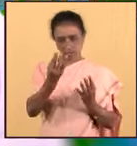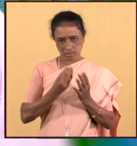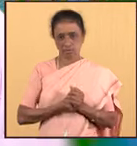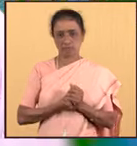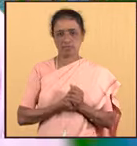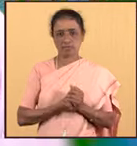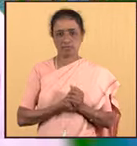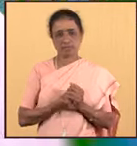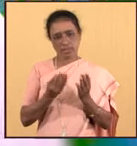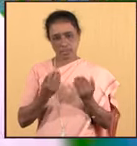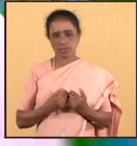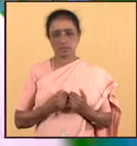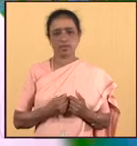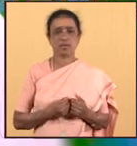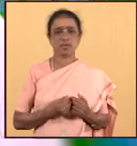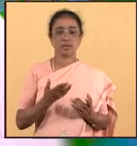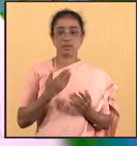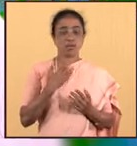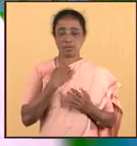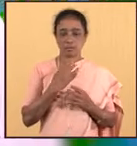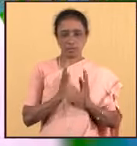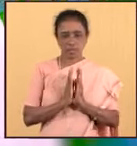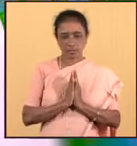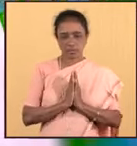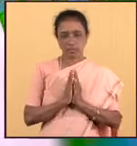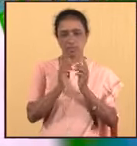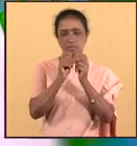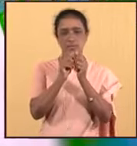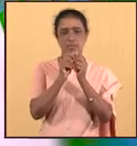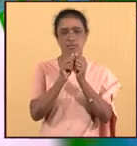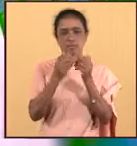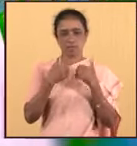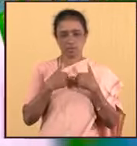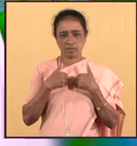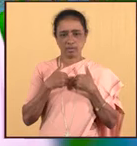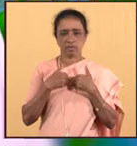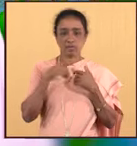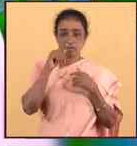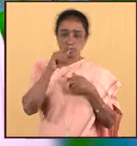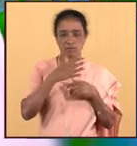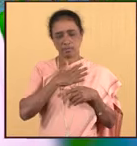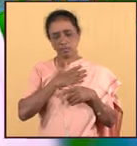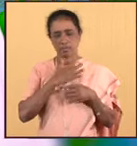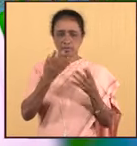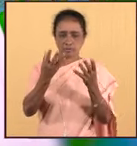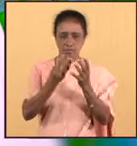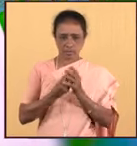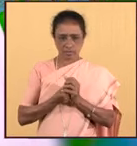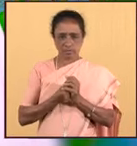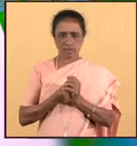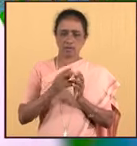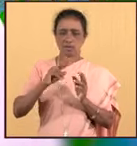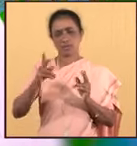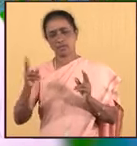எனது பங்கு பெறாமல் இருக்கலாம், அதை தான் சொல்லியிருக்கு, சமய வழிபாடு நிகழ்ச்சிகளில் கலந்து கொள்ளாமல் இருப்பதற்கு யாருக்கு இருக்கு,